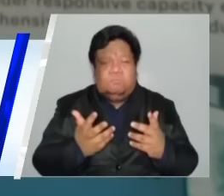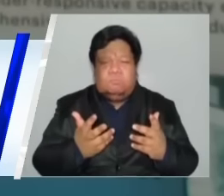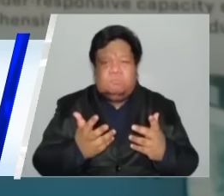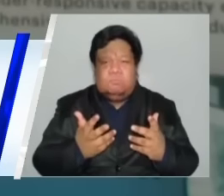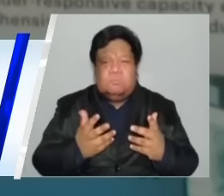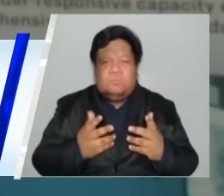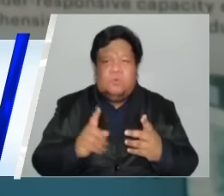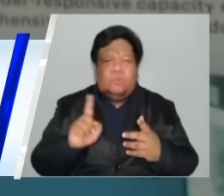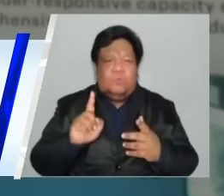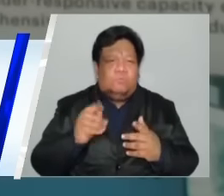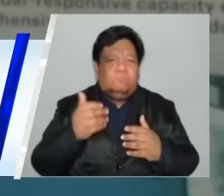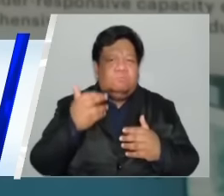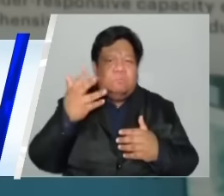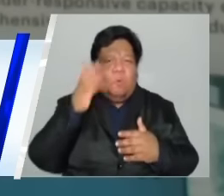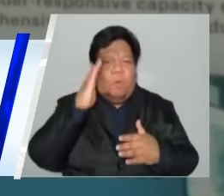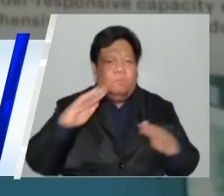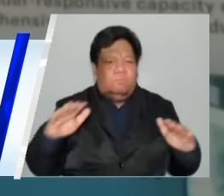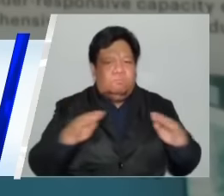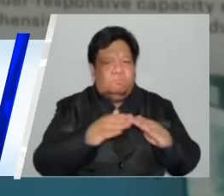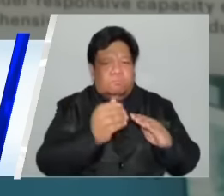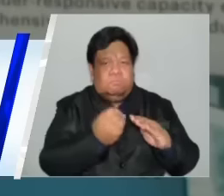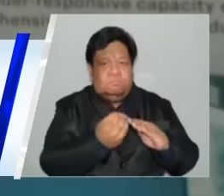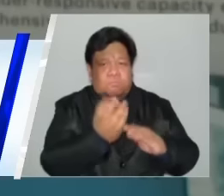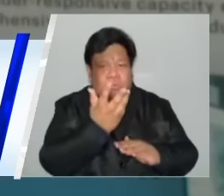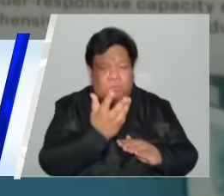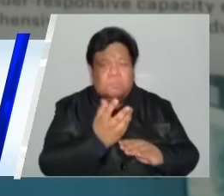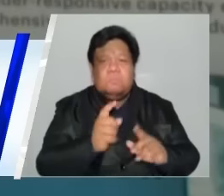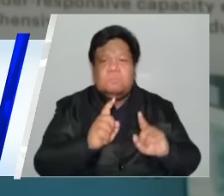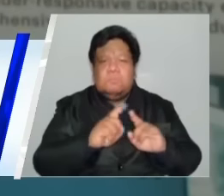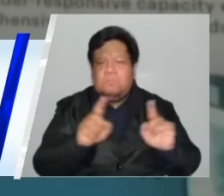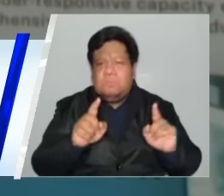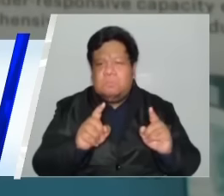magmatic activity. Pero batay po sa mga